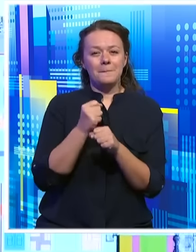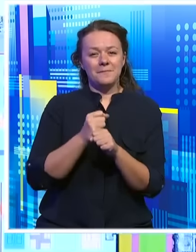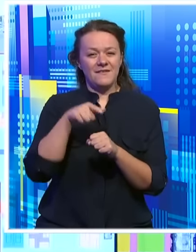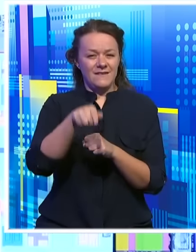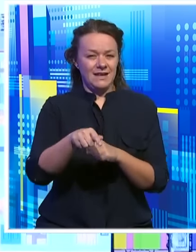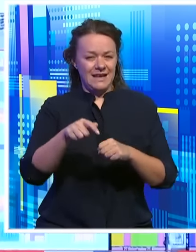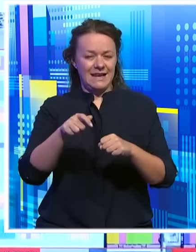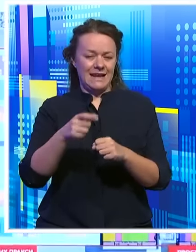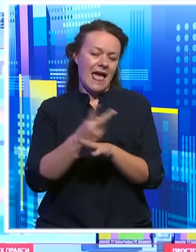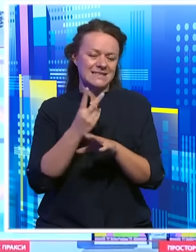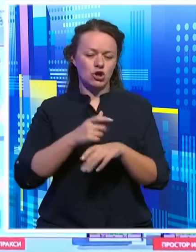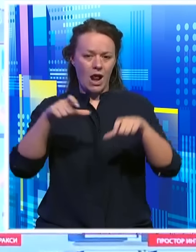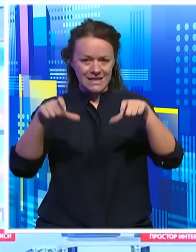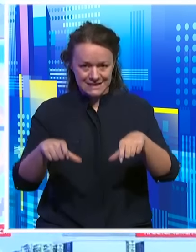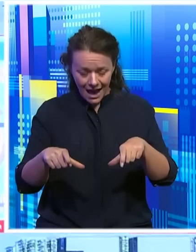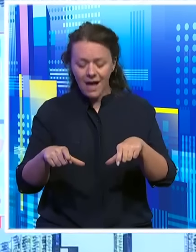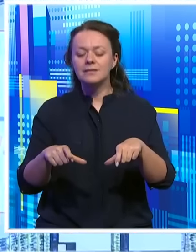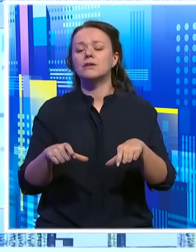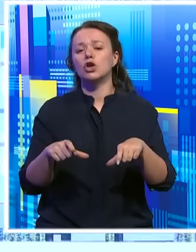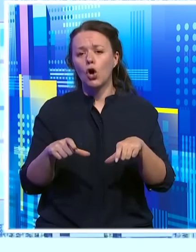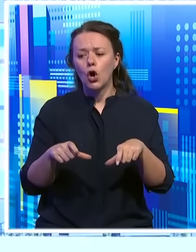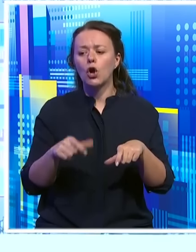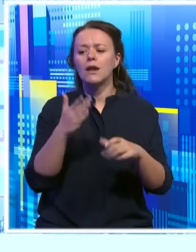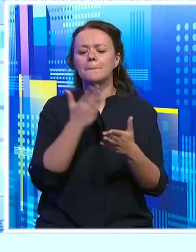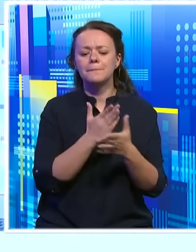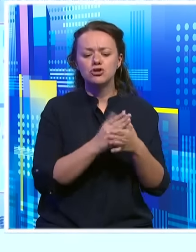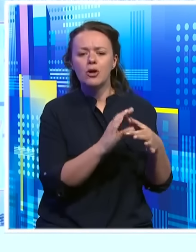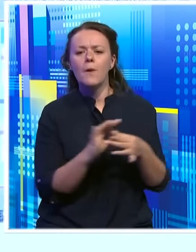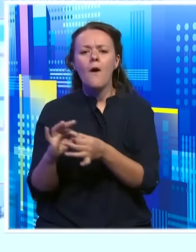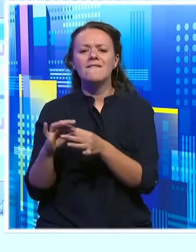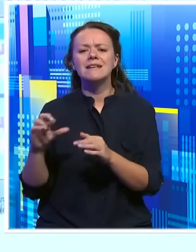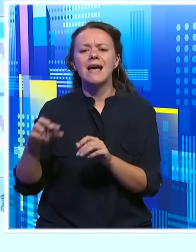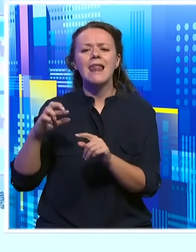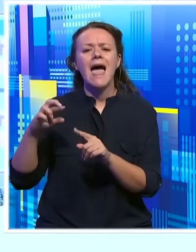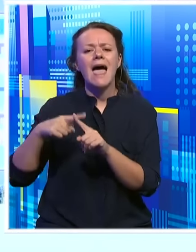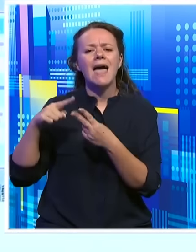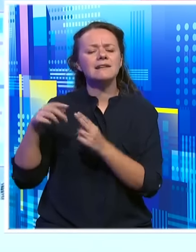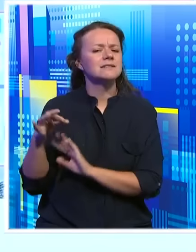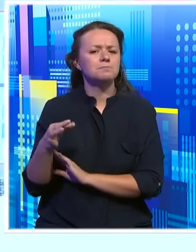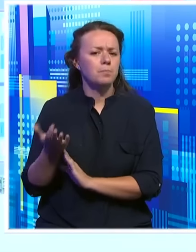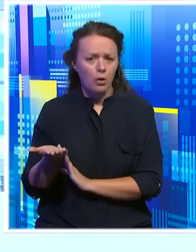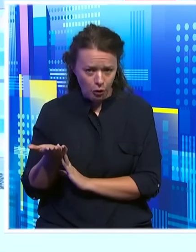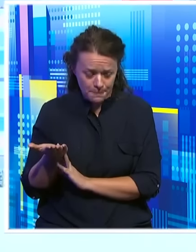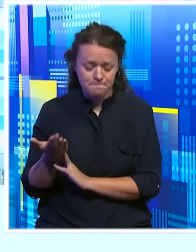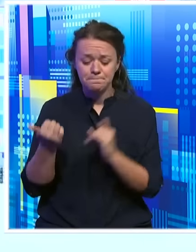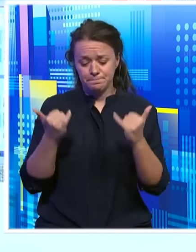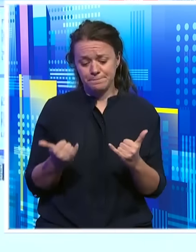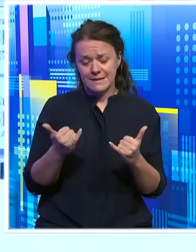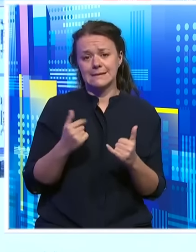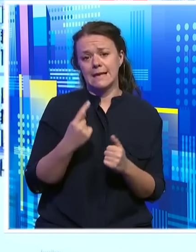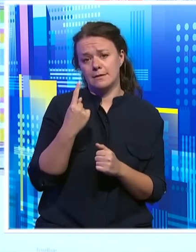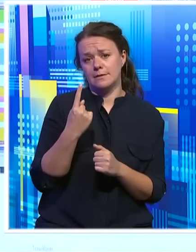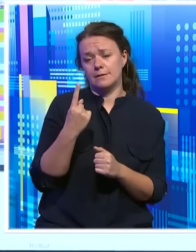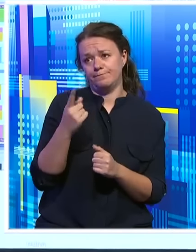vidjet ćemo i kasnije. Nacionalni stadion biće povezan sa Expom I u toku su naši razgovori sa jednom od